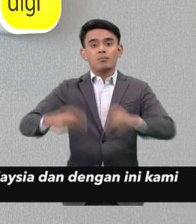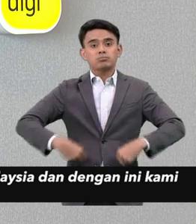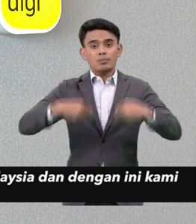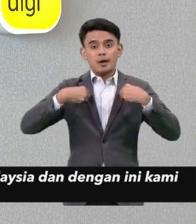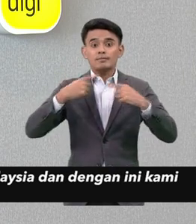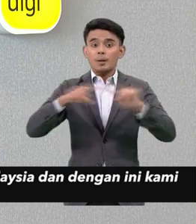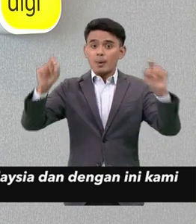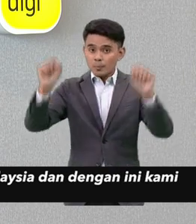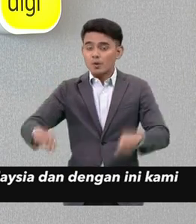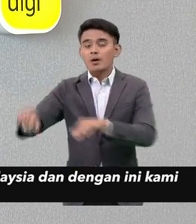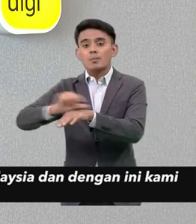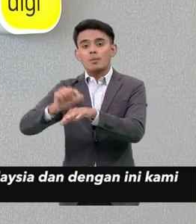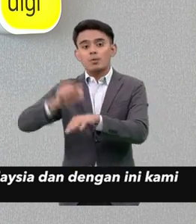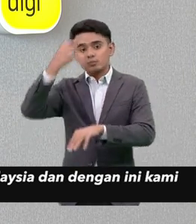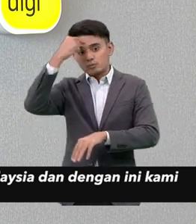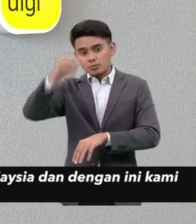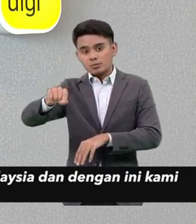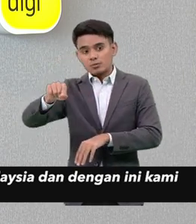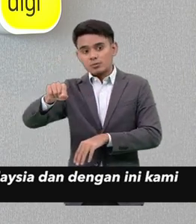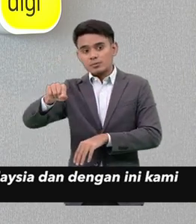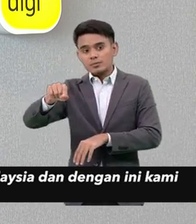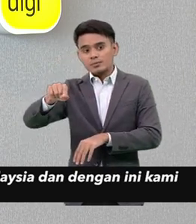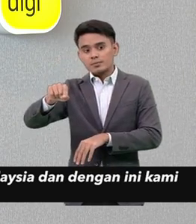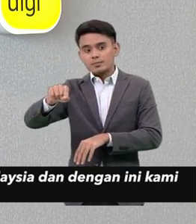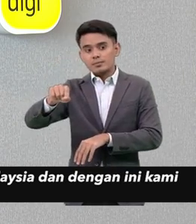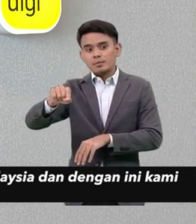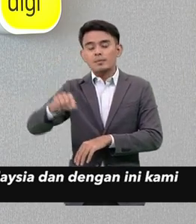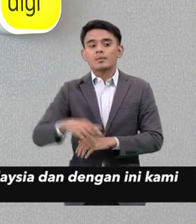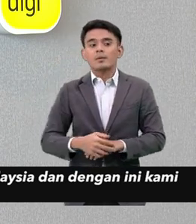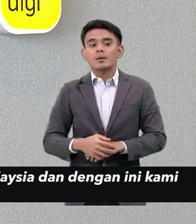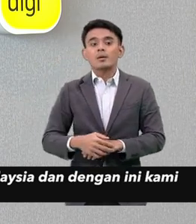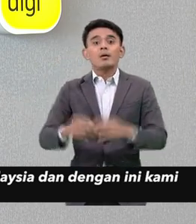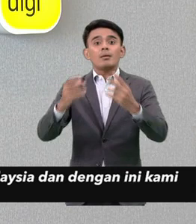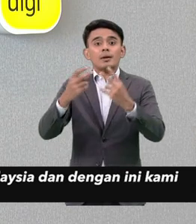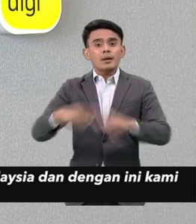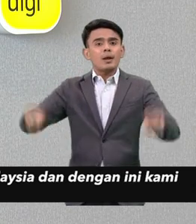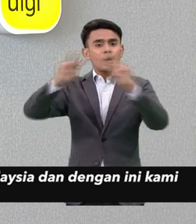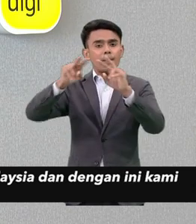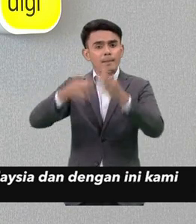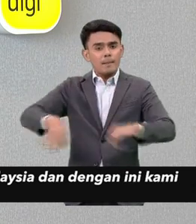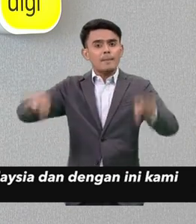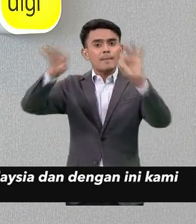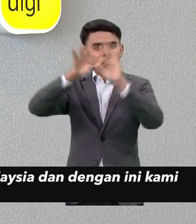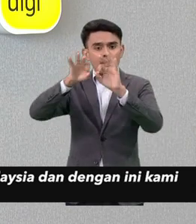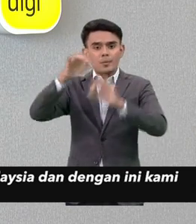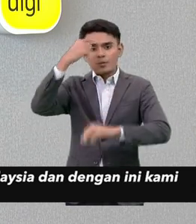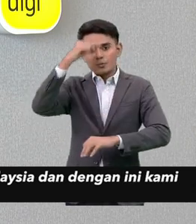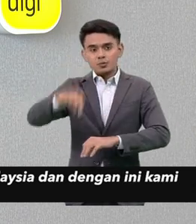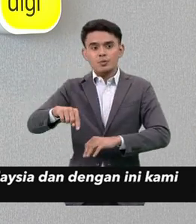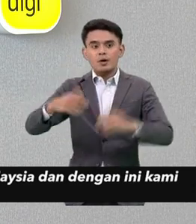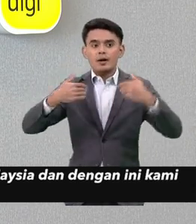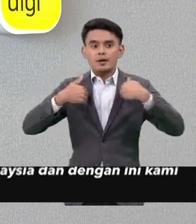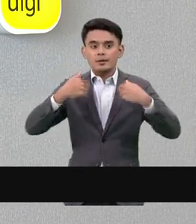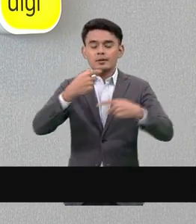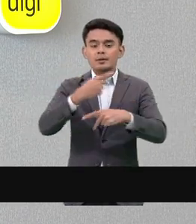but also can be used in terms of improving the artistic value as well as producing